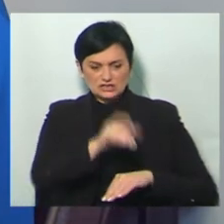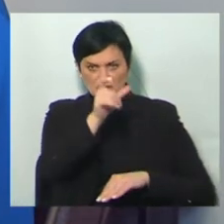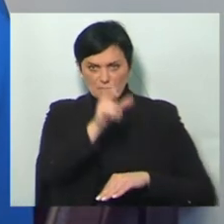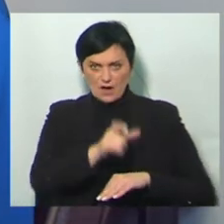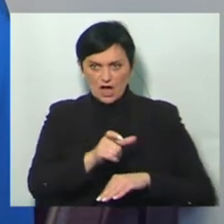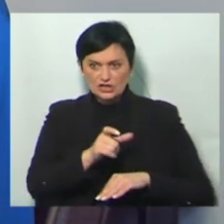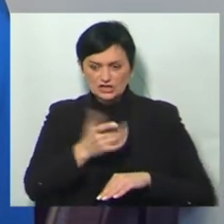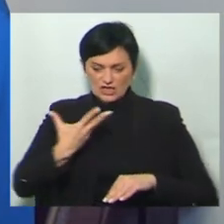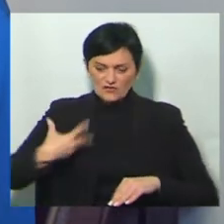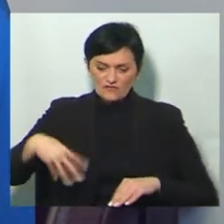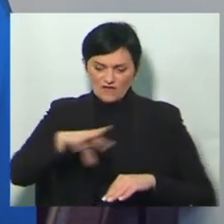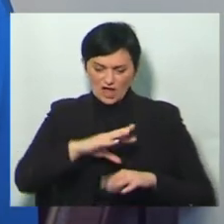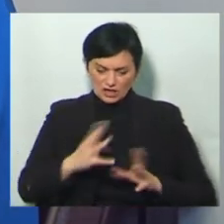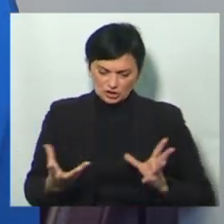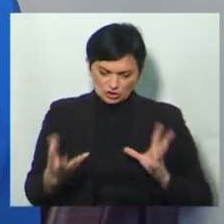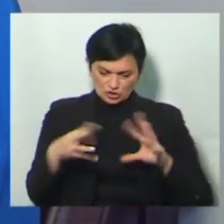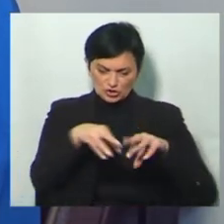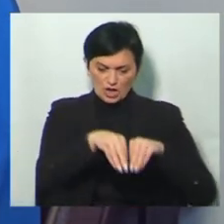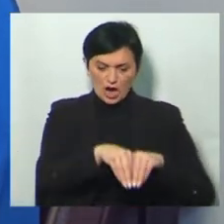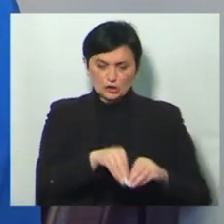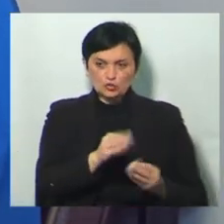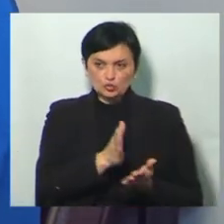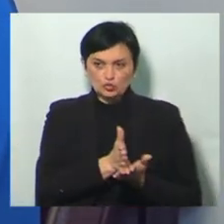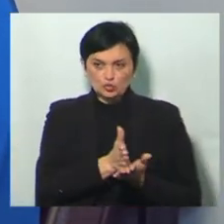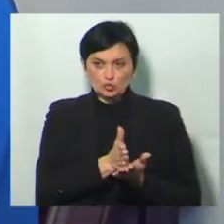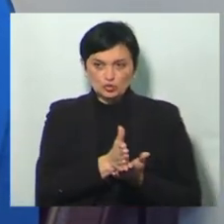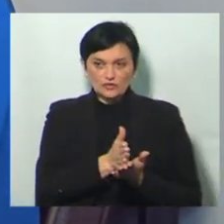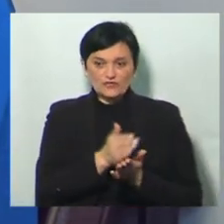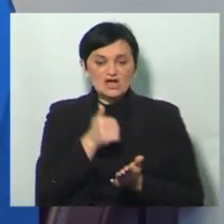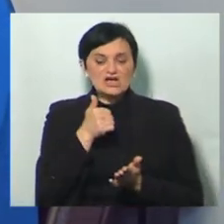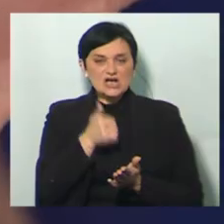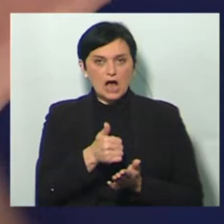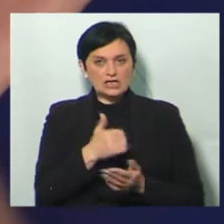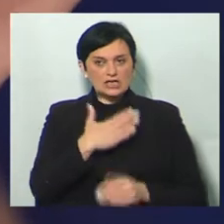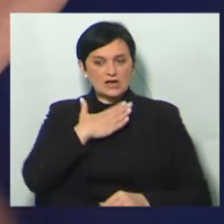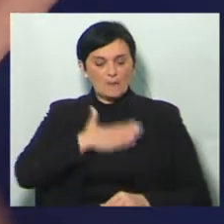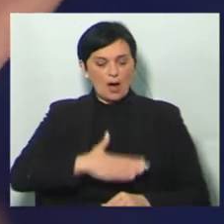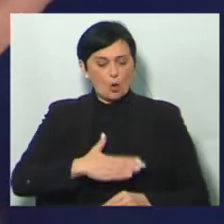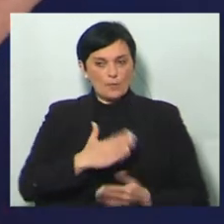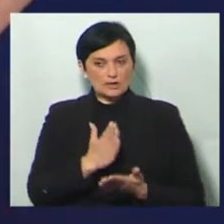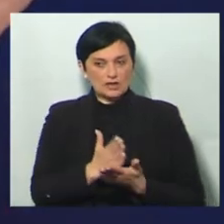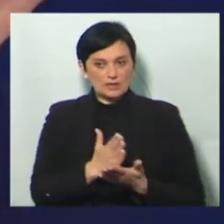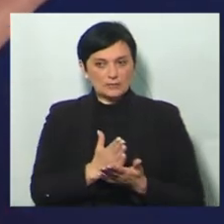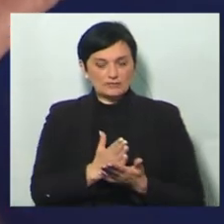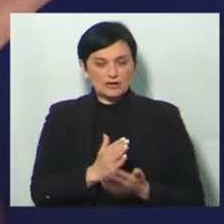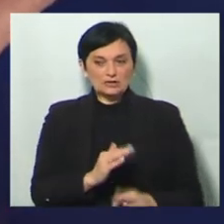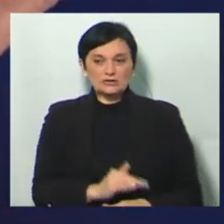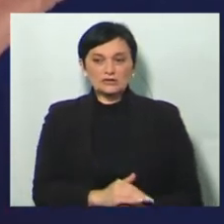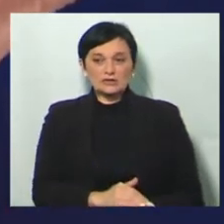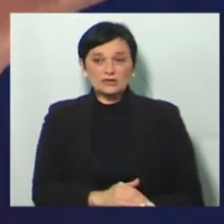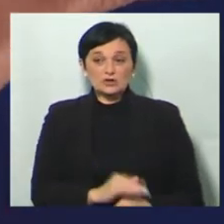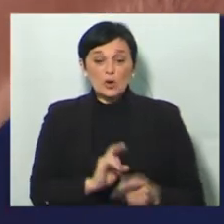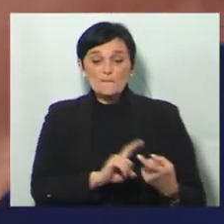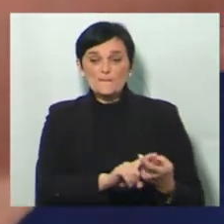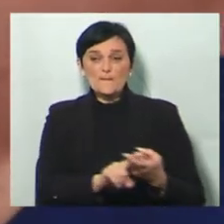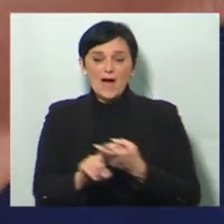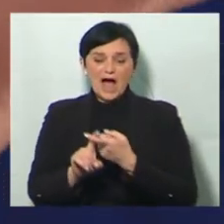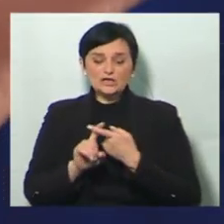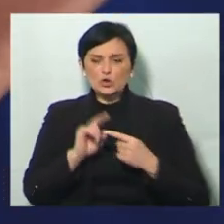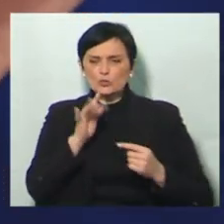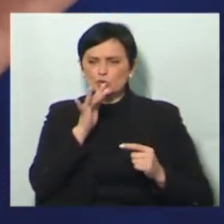chartuli vart amash da mashin vart upro kargat da qmaqopilebi პანდემიის